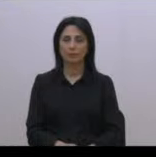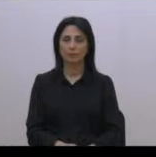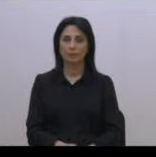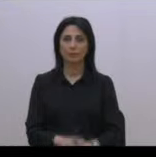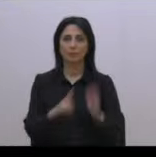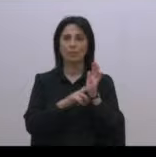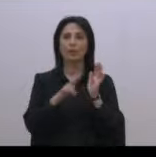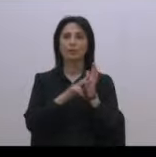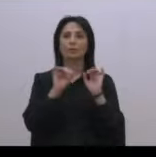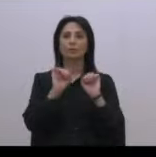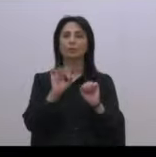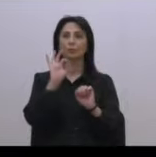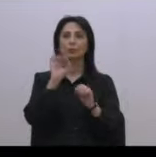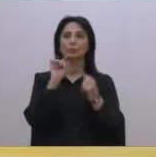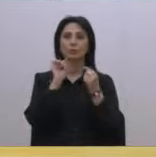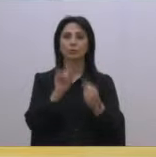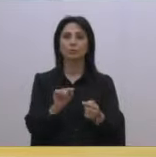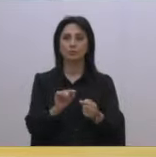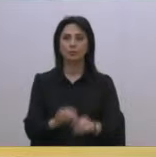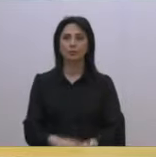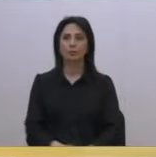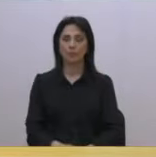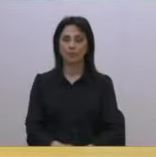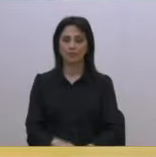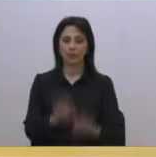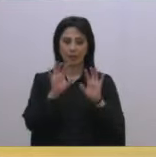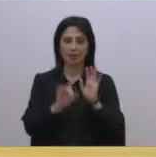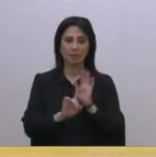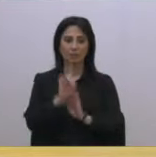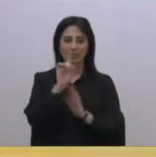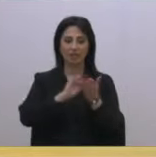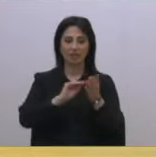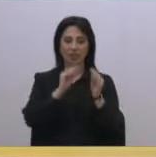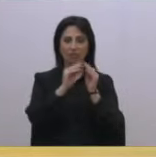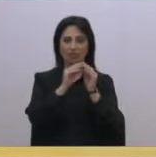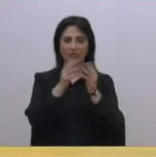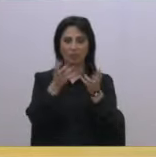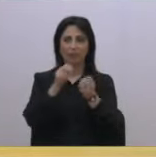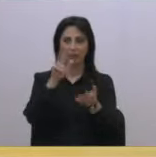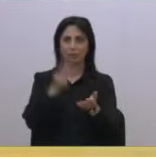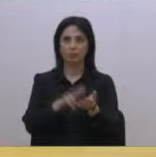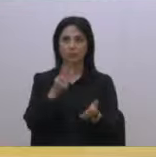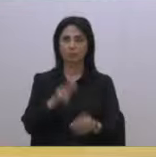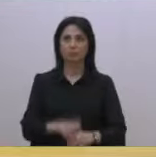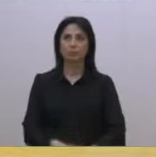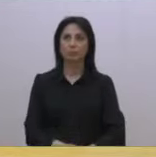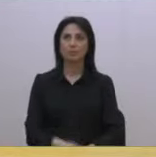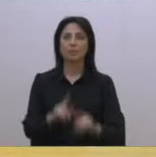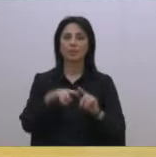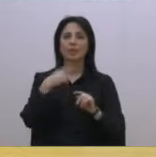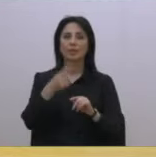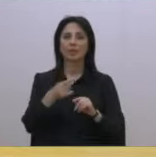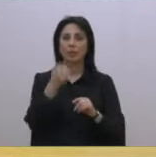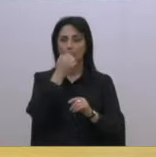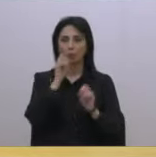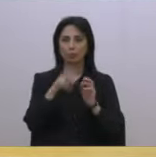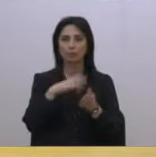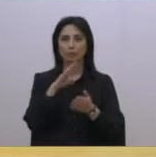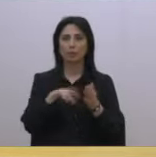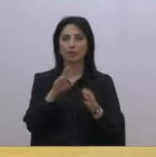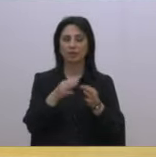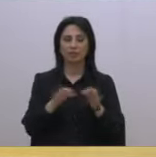სამოცდა თვრამეტი მომხრე, ნული წინააღმდეგი, კანონი თავდაპირველი რედაქციით არის მიღებული. შემდეგი პროდუქტის უსაფრთხოებისა